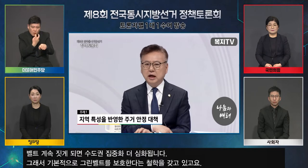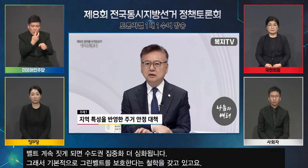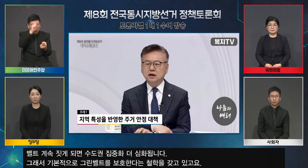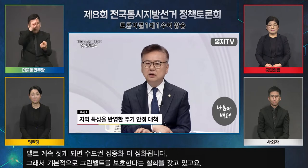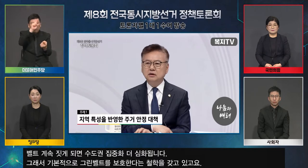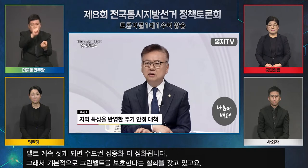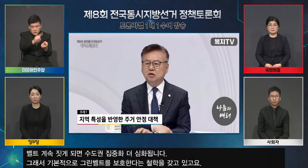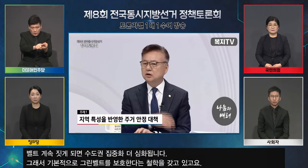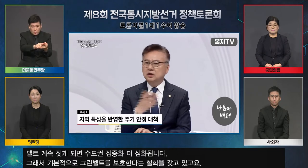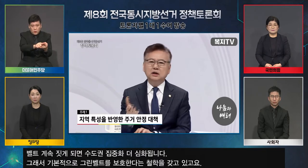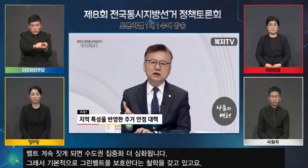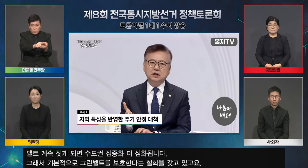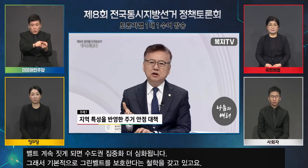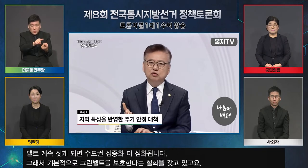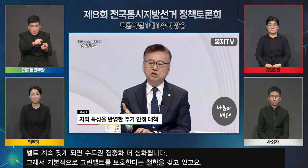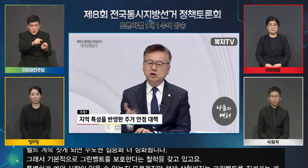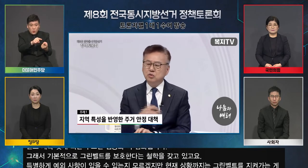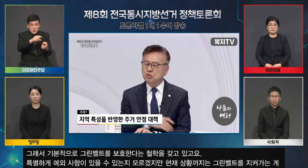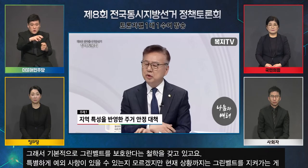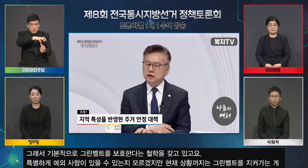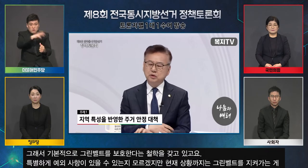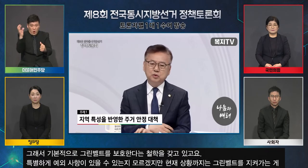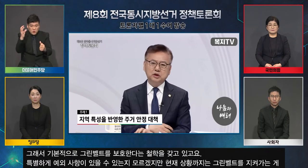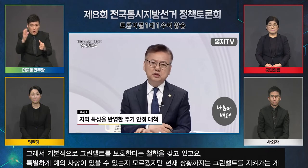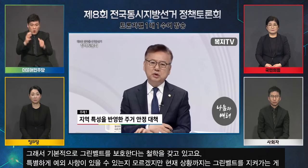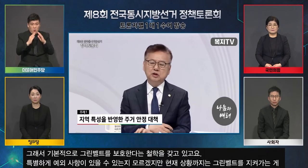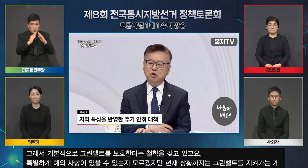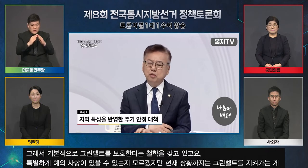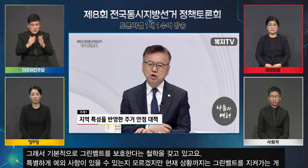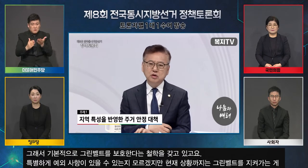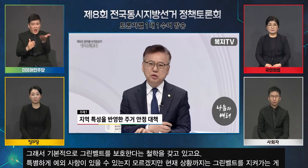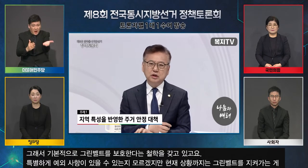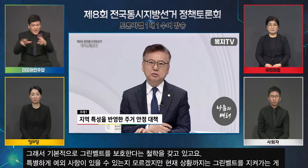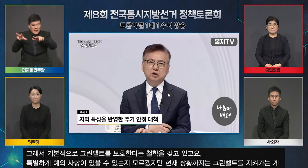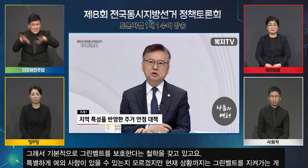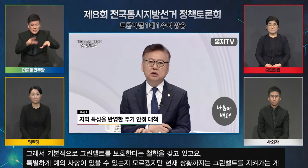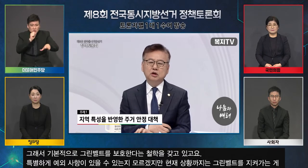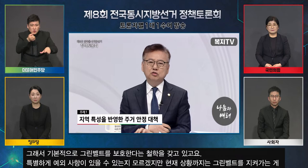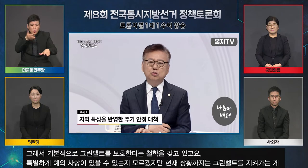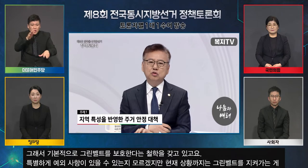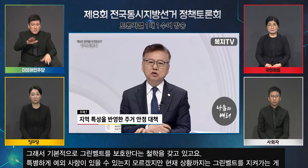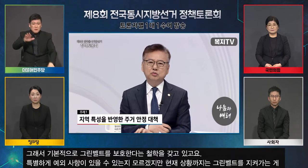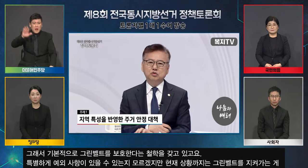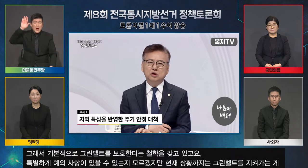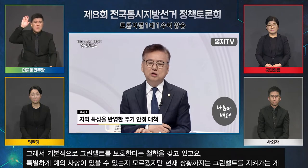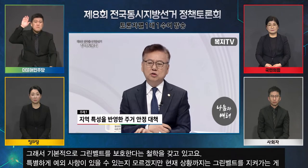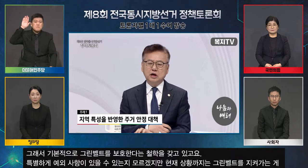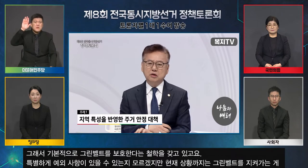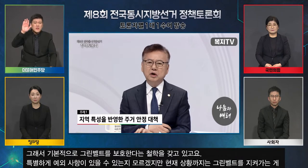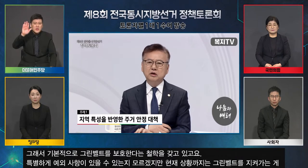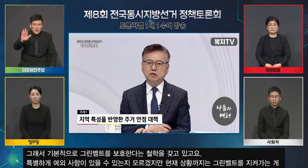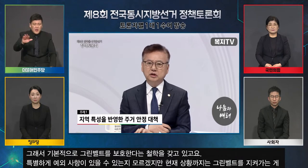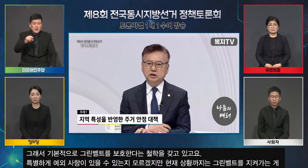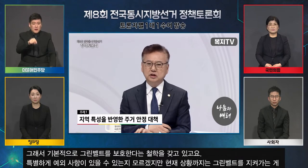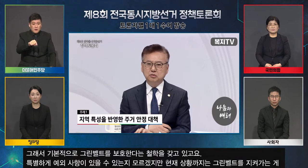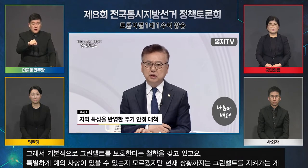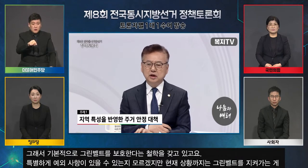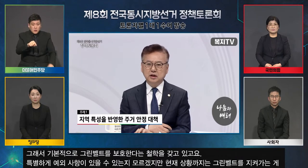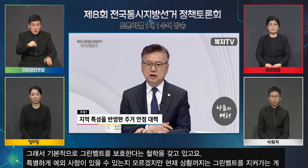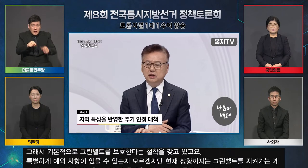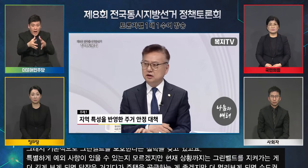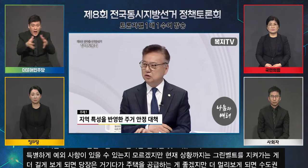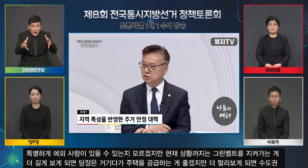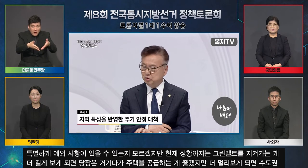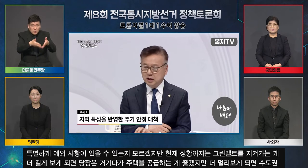보게 되면 당장은 거기다가 주택을 공급하는 게 좋겠지만 더 멀리 보게 되면 수도권 집중화를 더 강화하는 것이기